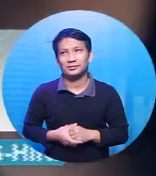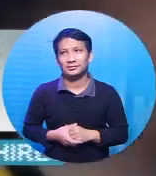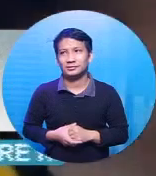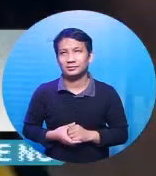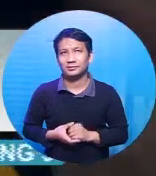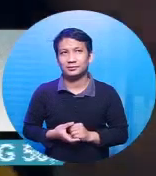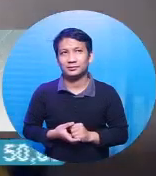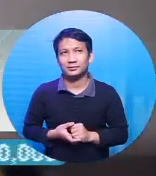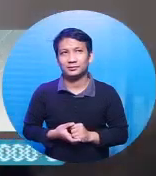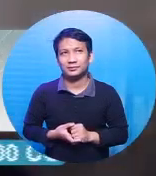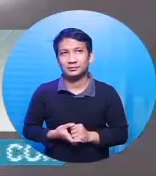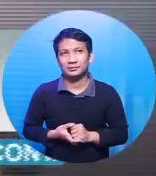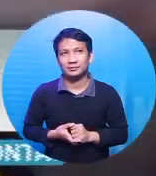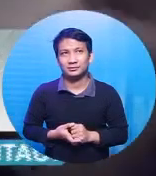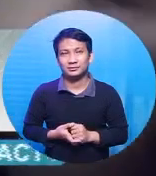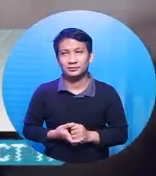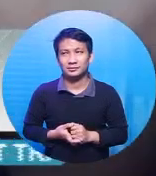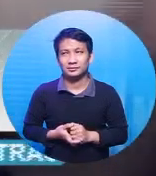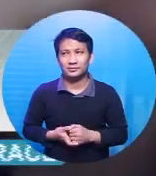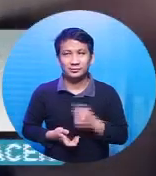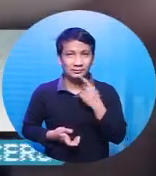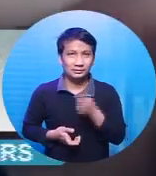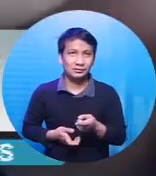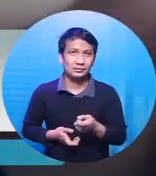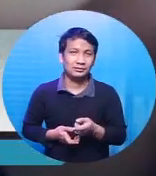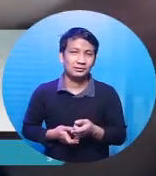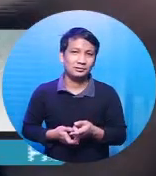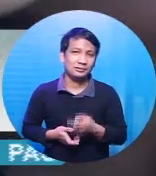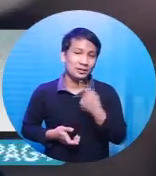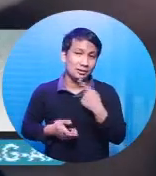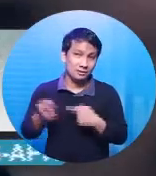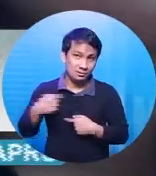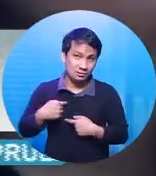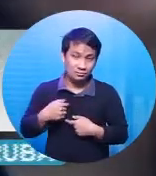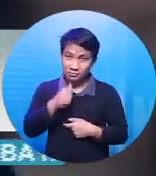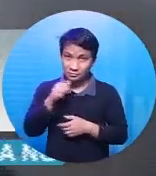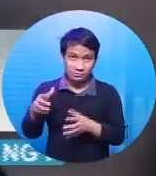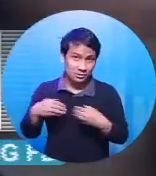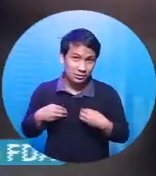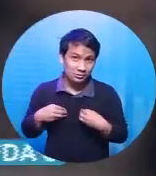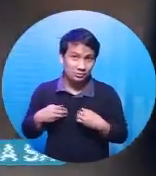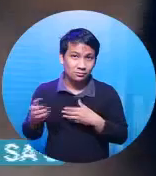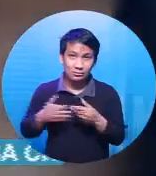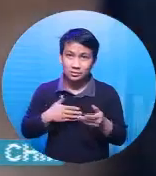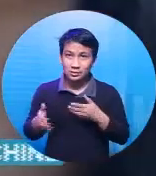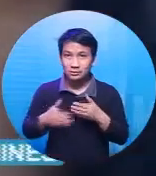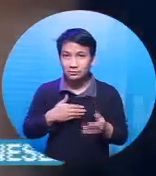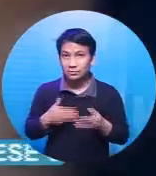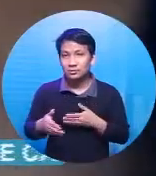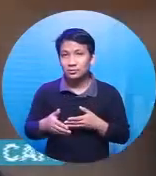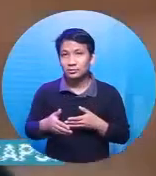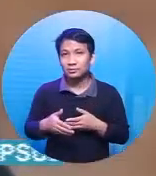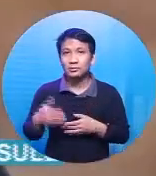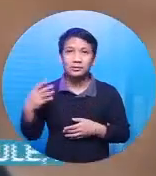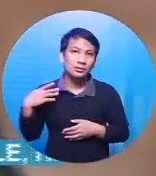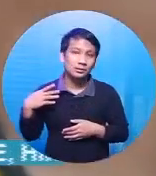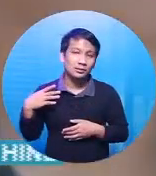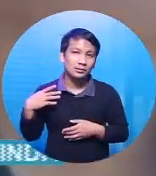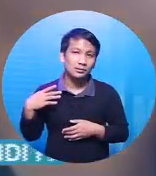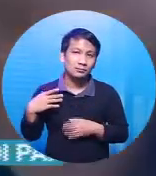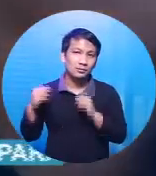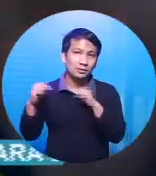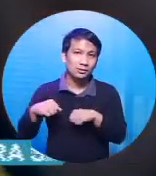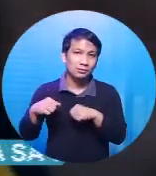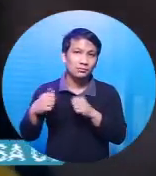tinitake? Kasi po, Tita Jennifer, kung hindi po, dapat po, bago po mangyari ito, nakikipuntahin na kayo sa amin.